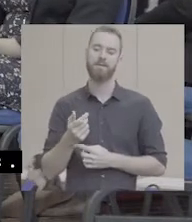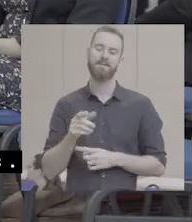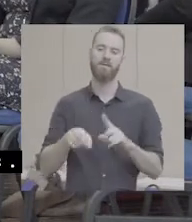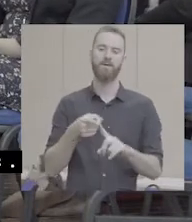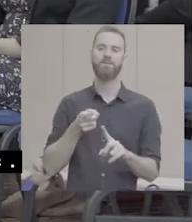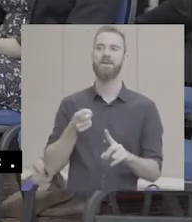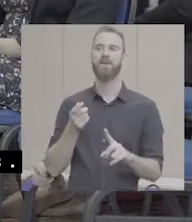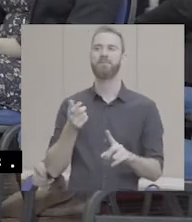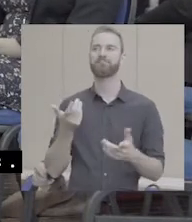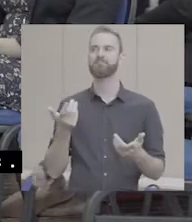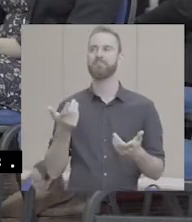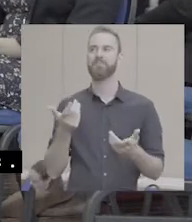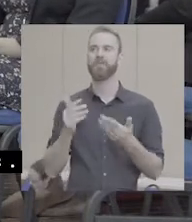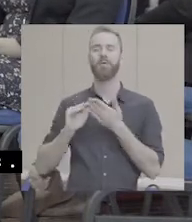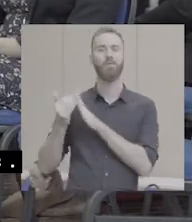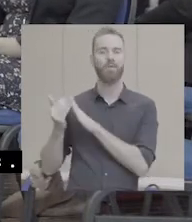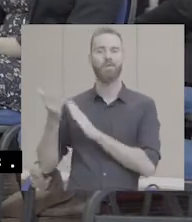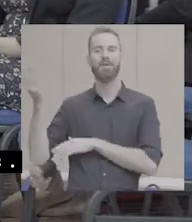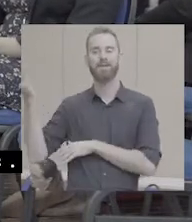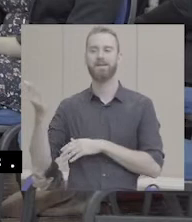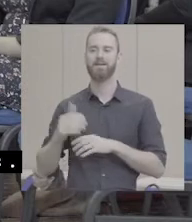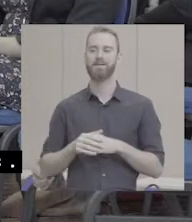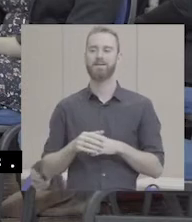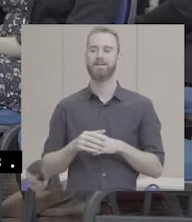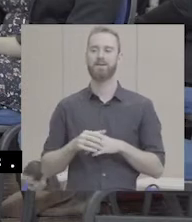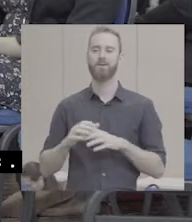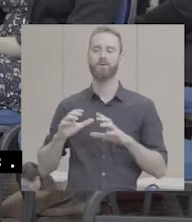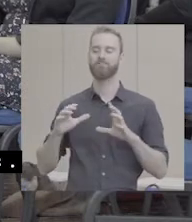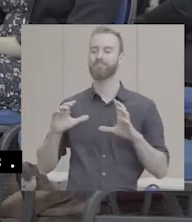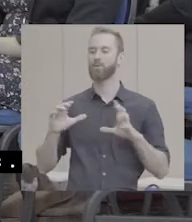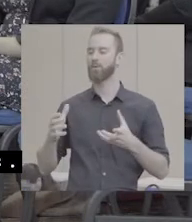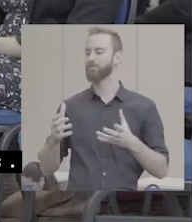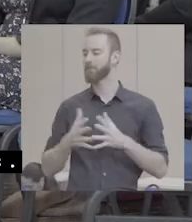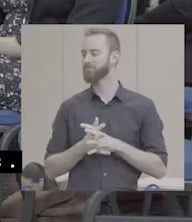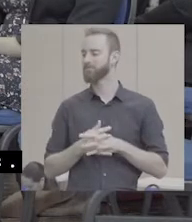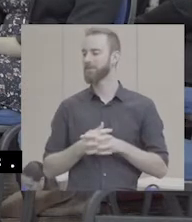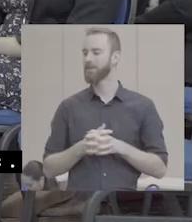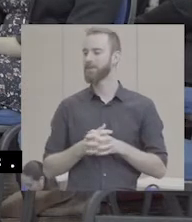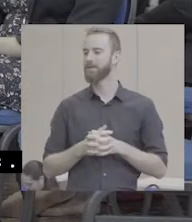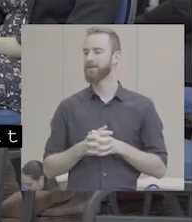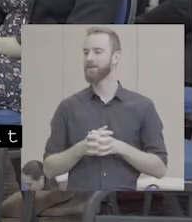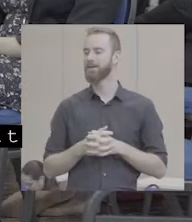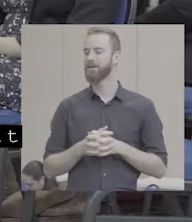peu de la communauté puis des groupes de comme...